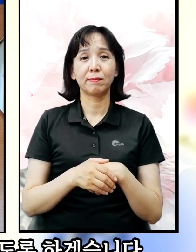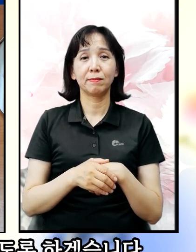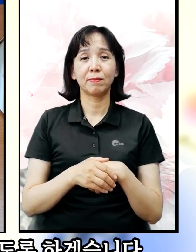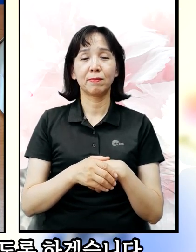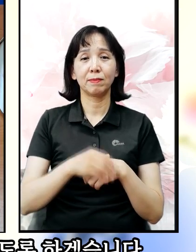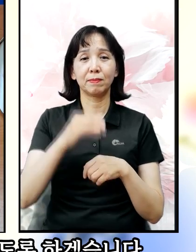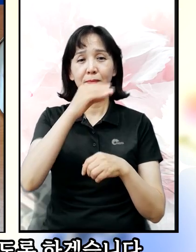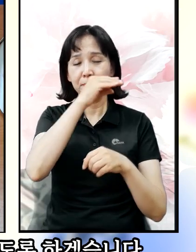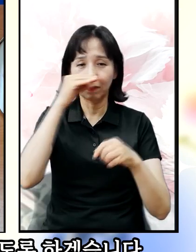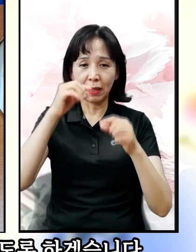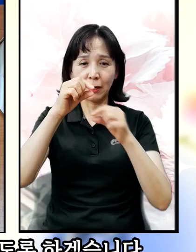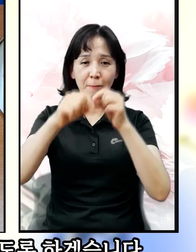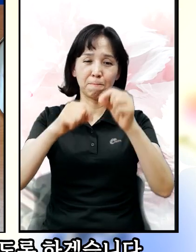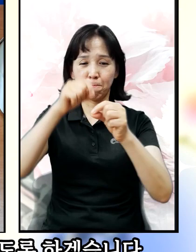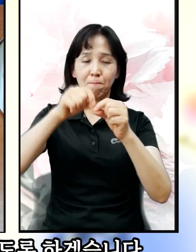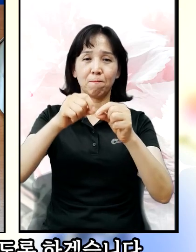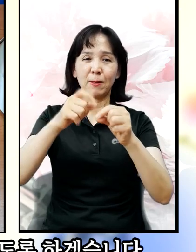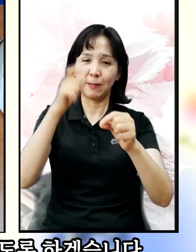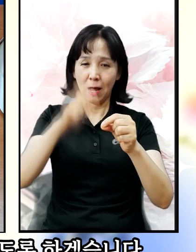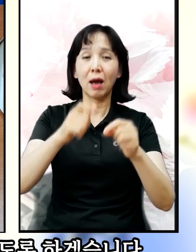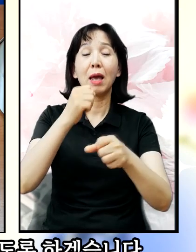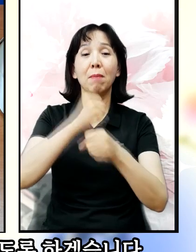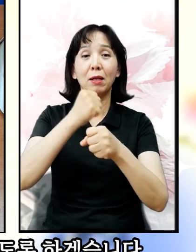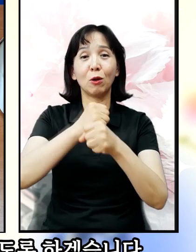고정을 해주도록 하겠습니다.